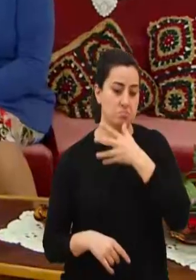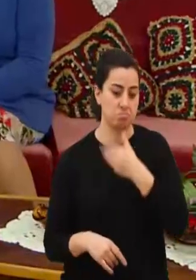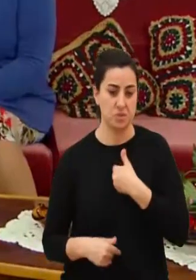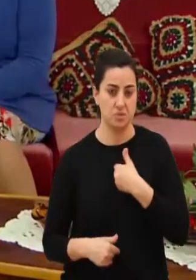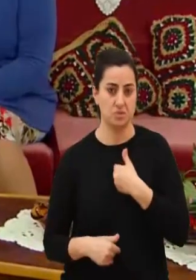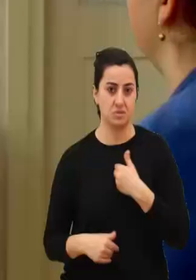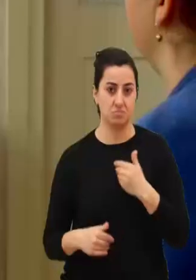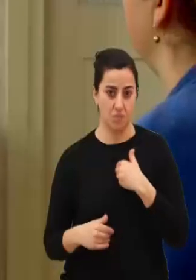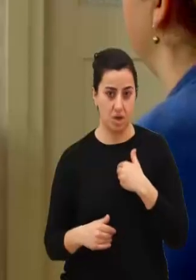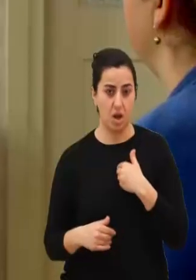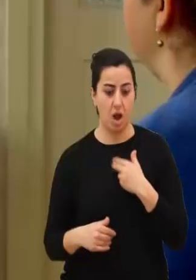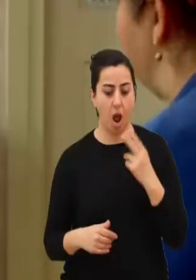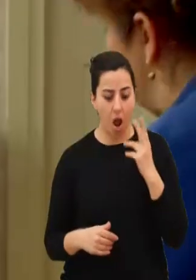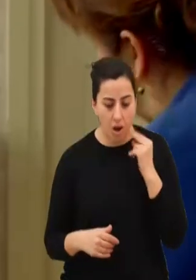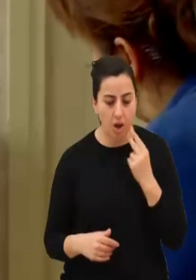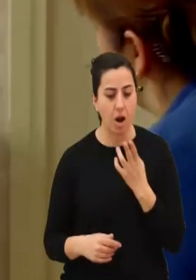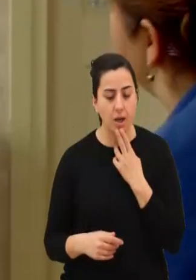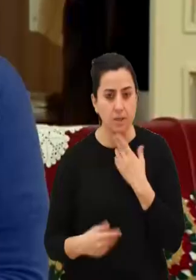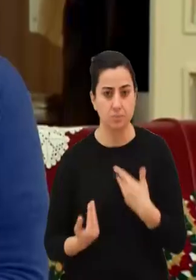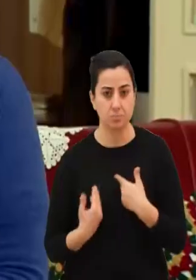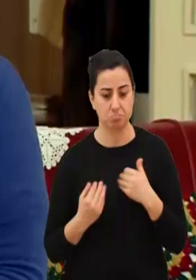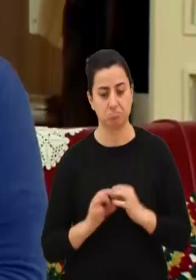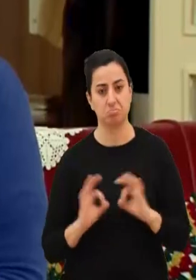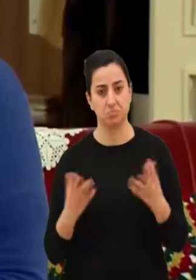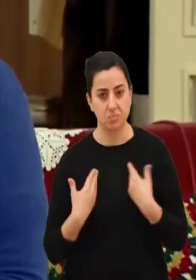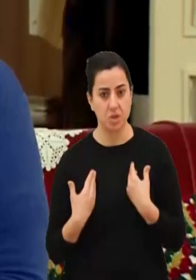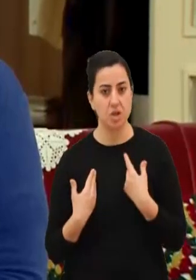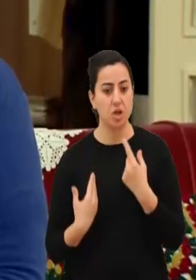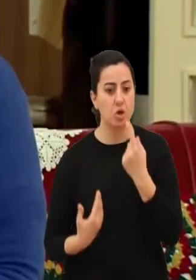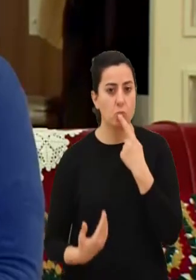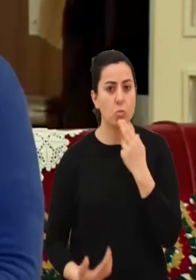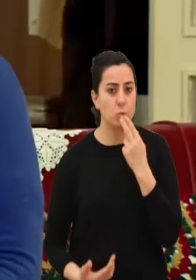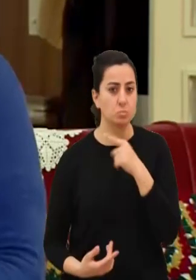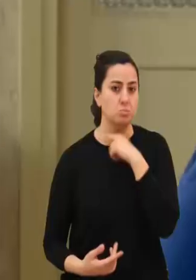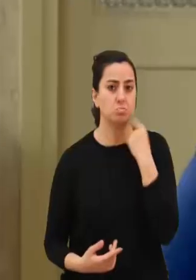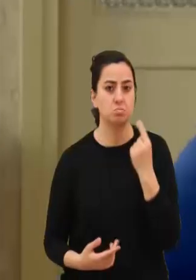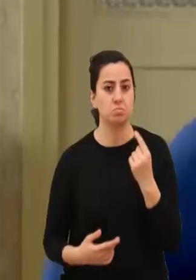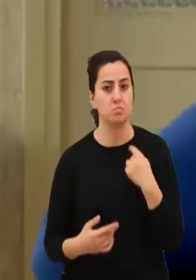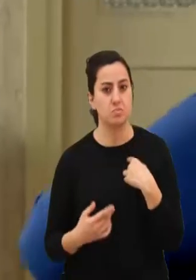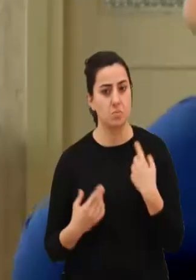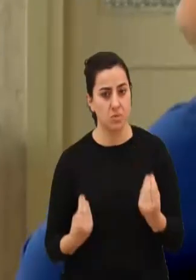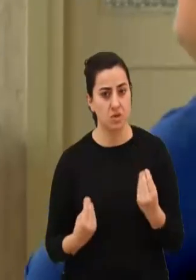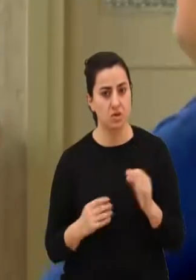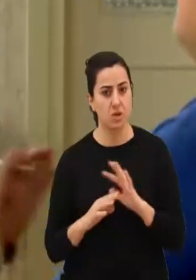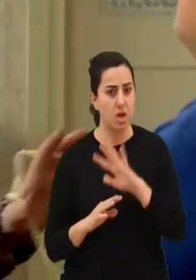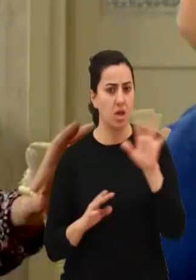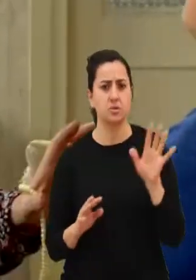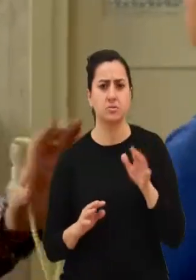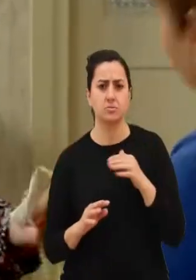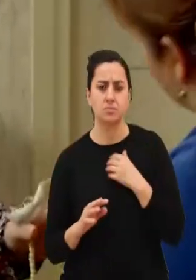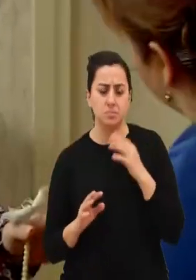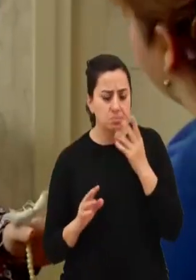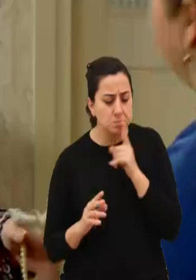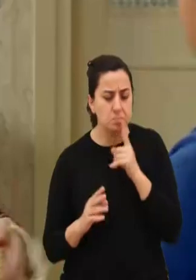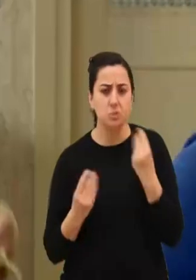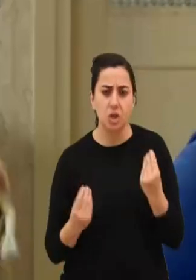bilir beni. Benim çok hanım karı. Ağzım var dilim yok. O kayım hiç. Her çizle isla,